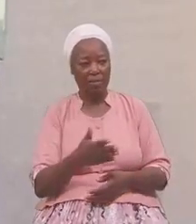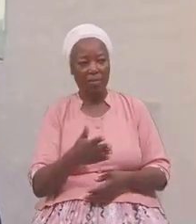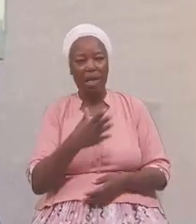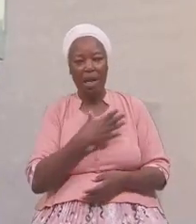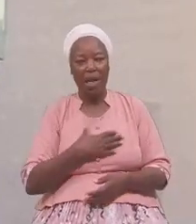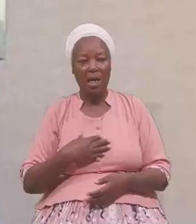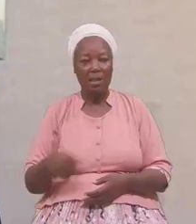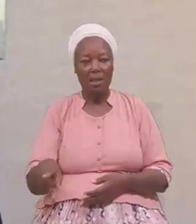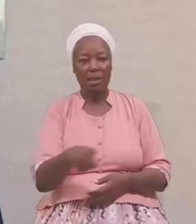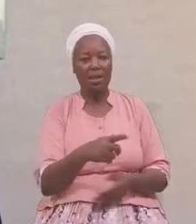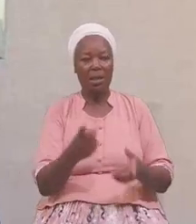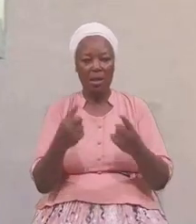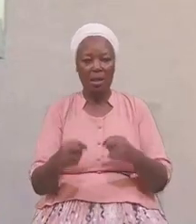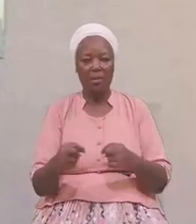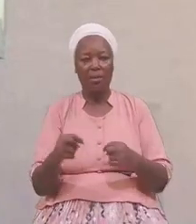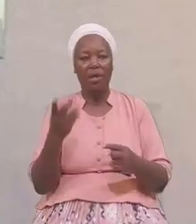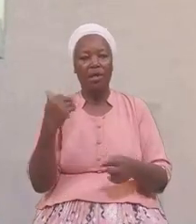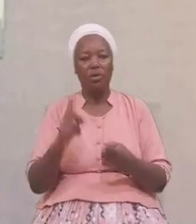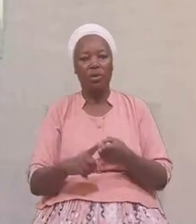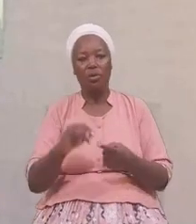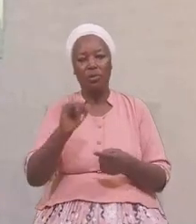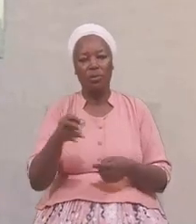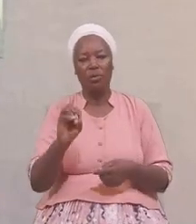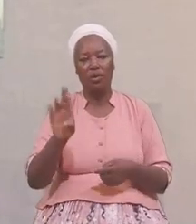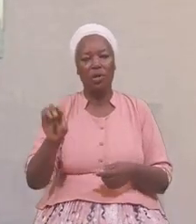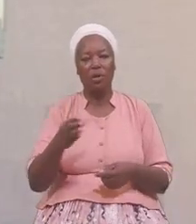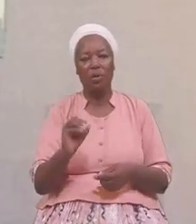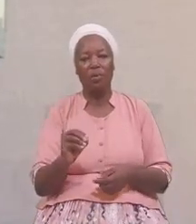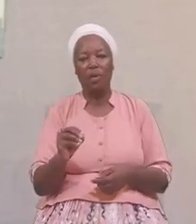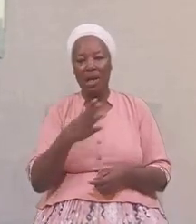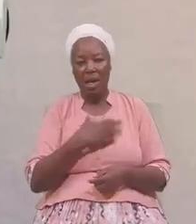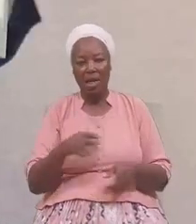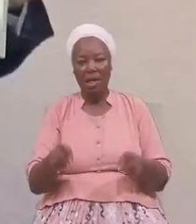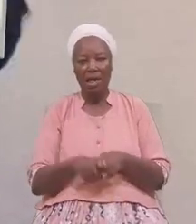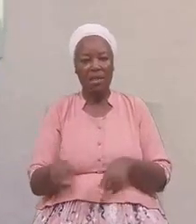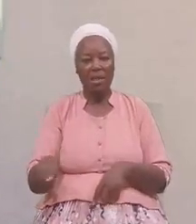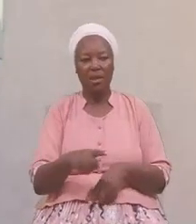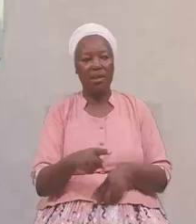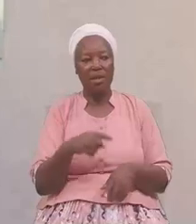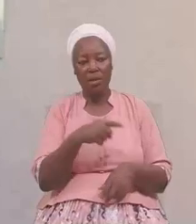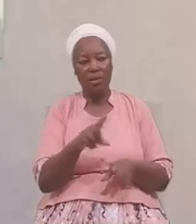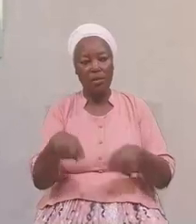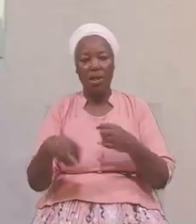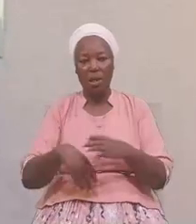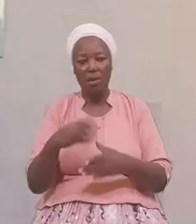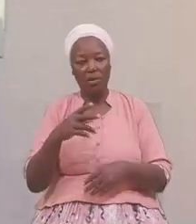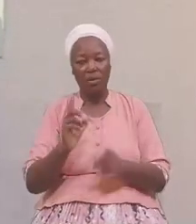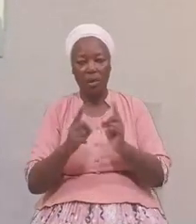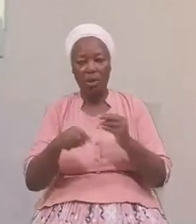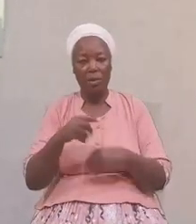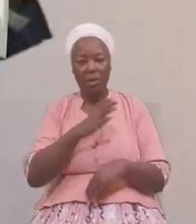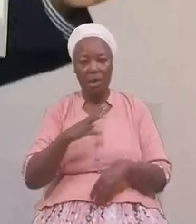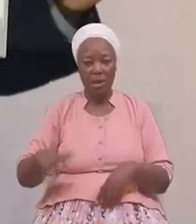Ils arrivèrent à Jéricho, et lorsque Jésus en sortit, parlant de Christ, et lorsque Jésus